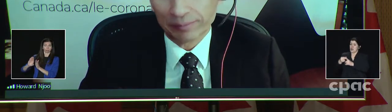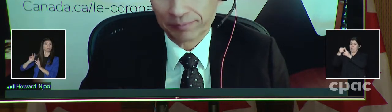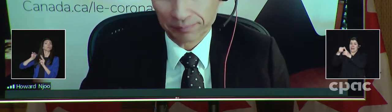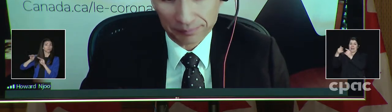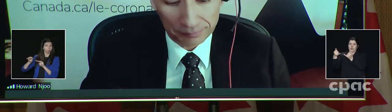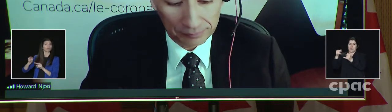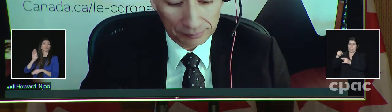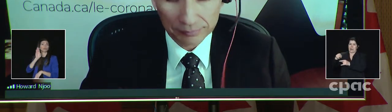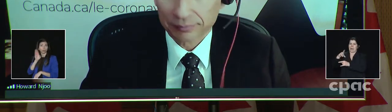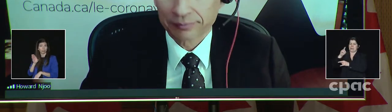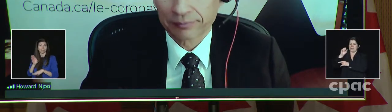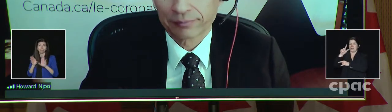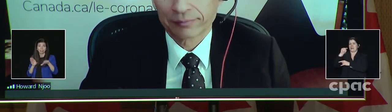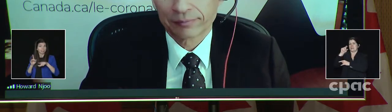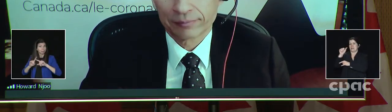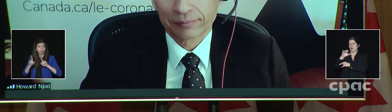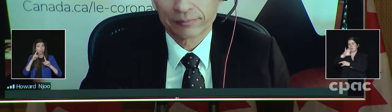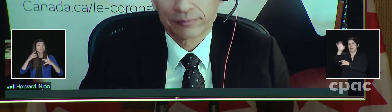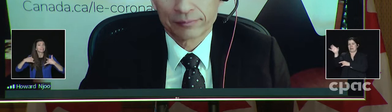Canada.